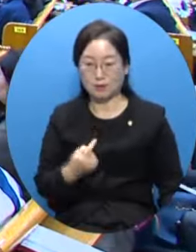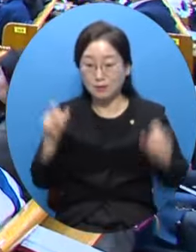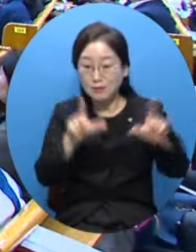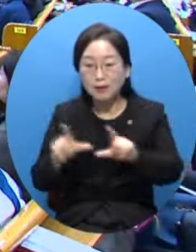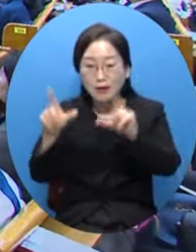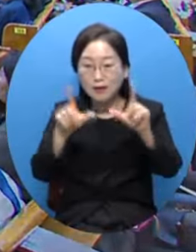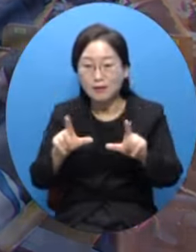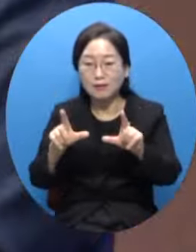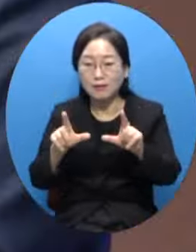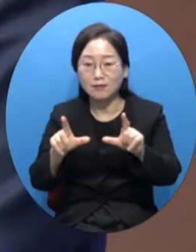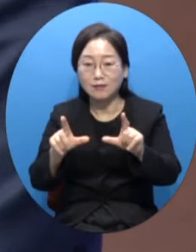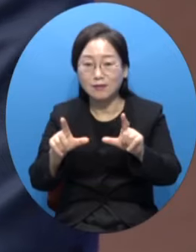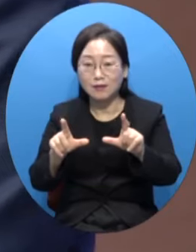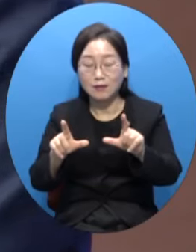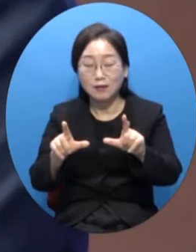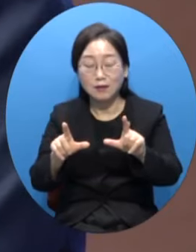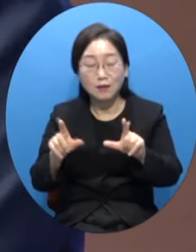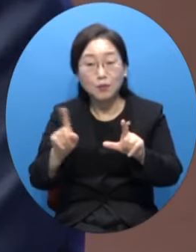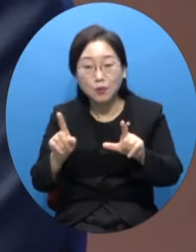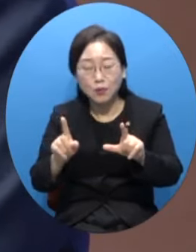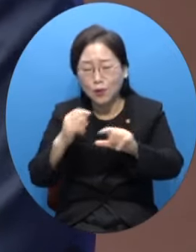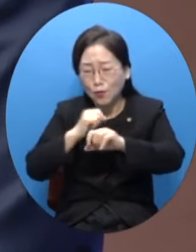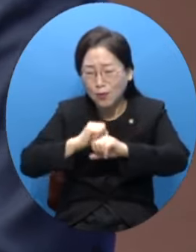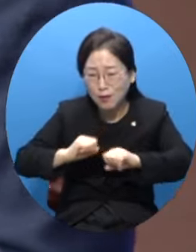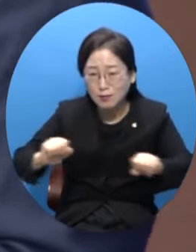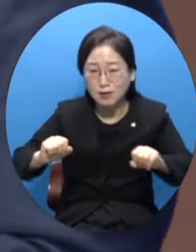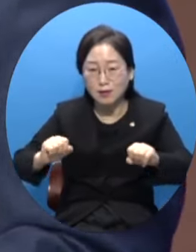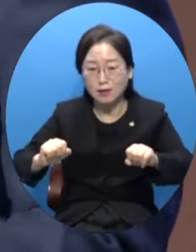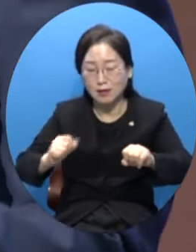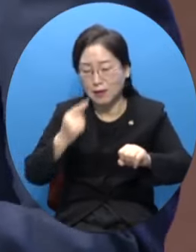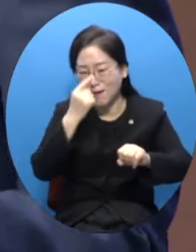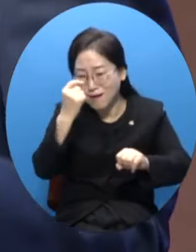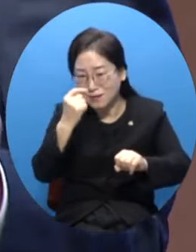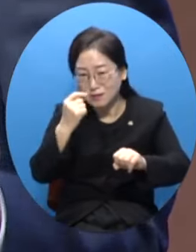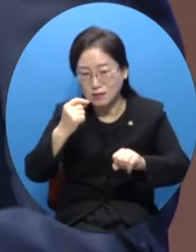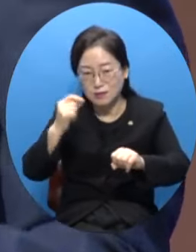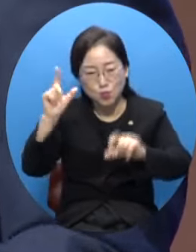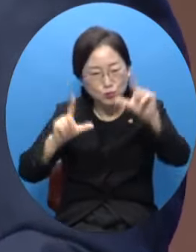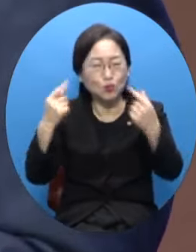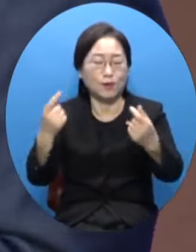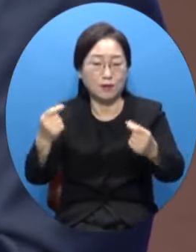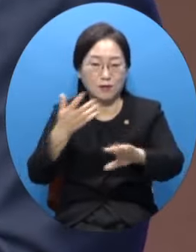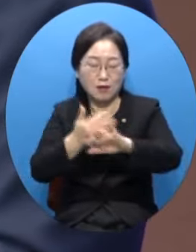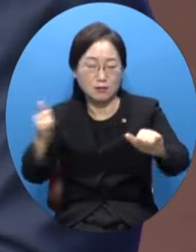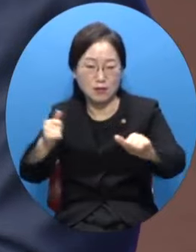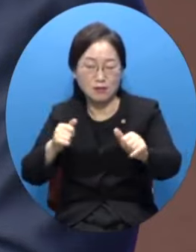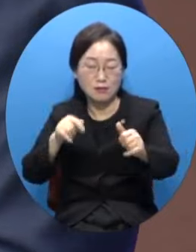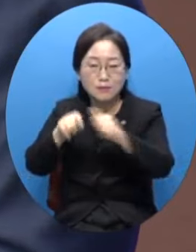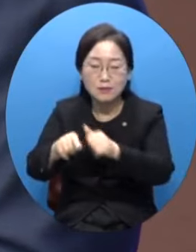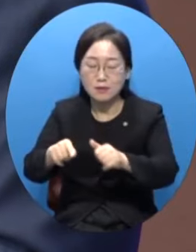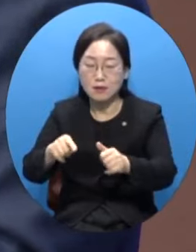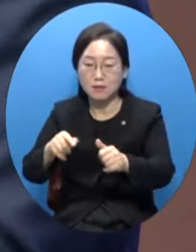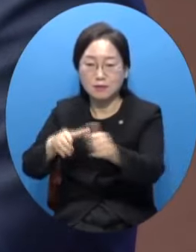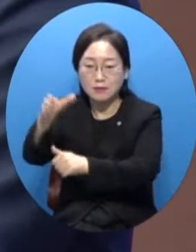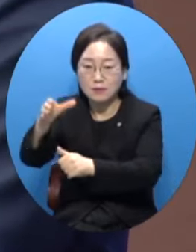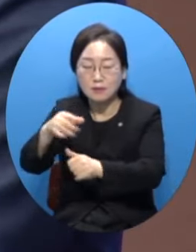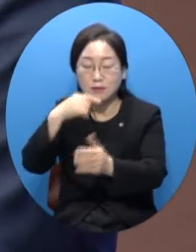광야의 가시다리 같은 존재가 되어서 남을 찌르고 피를 피우고 상처를 주지만은